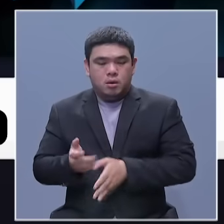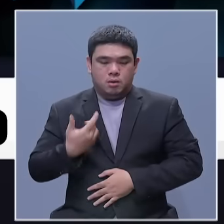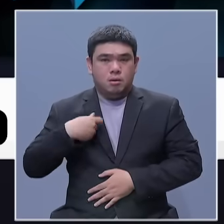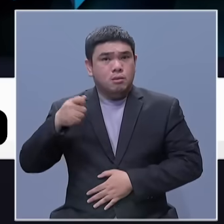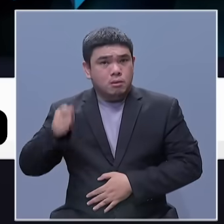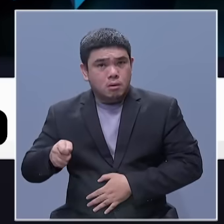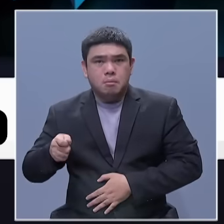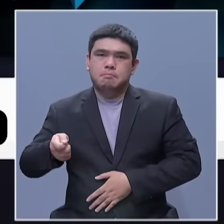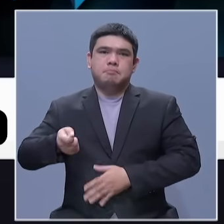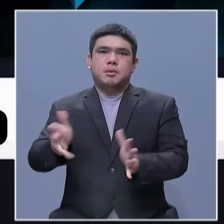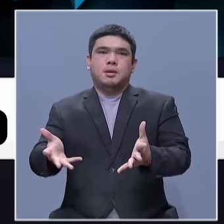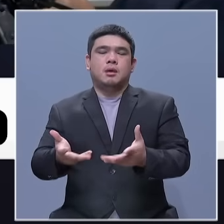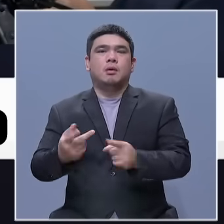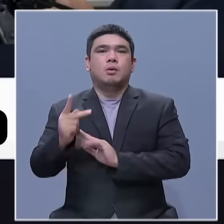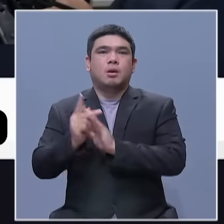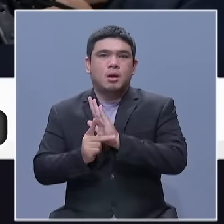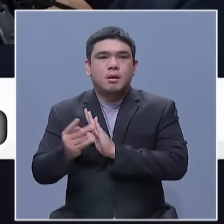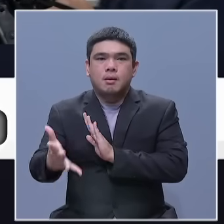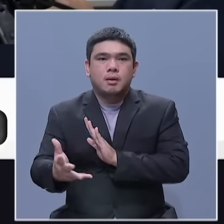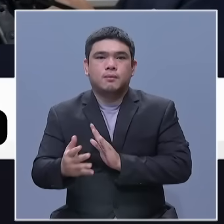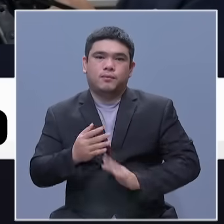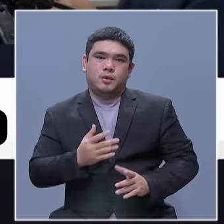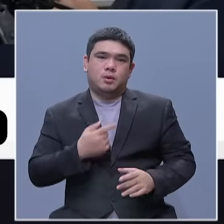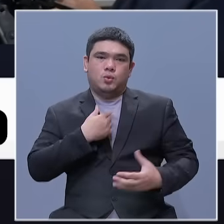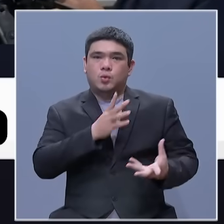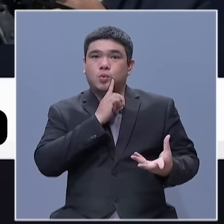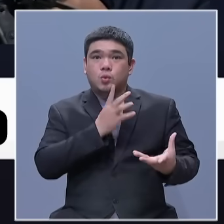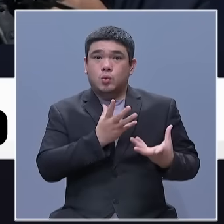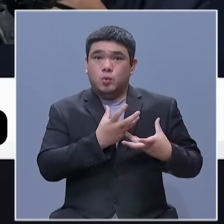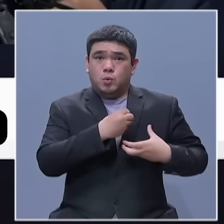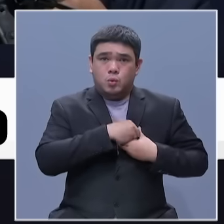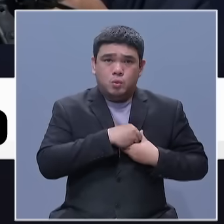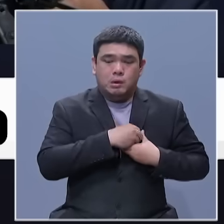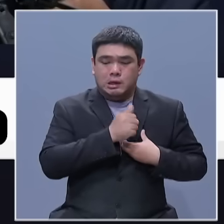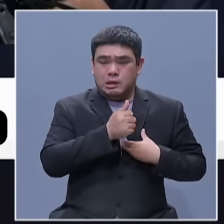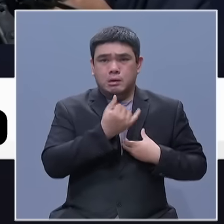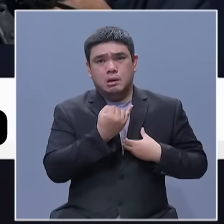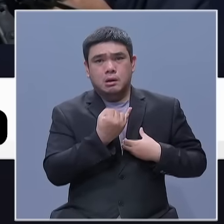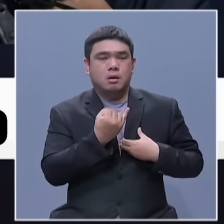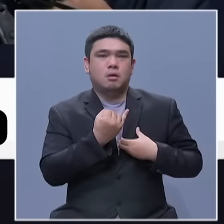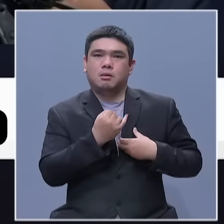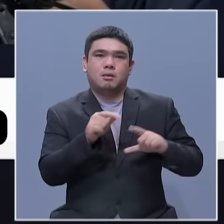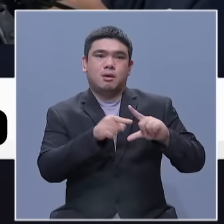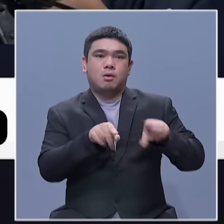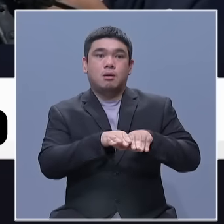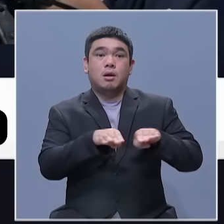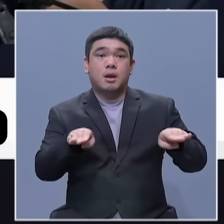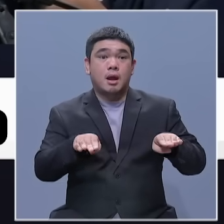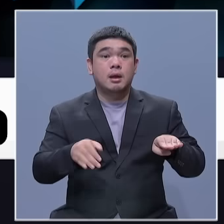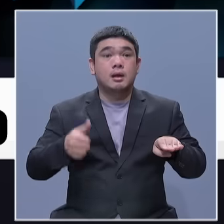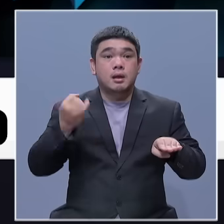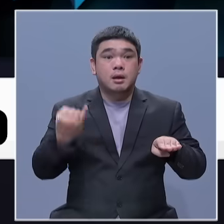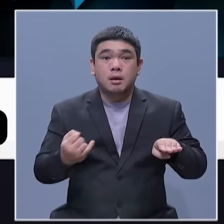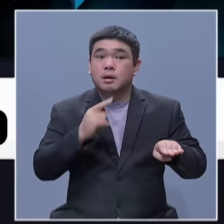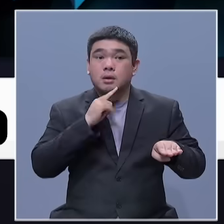คุณปูอัดอาจจะไม่ผิดนะแต่ทางวินัยของพรรคเนี่ยมีความผิด ดังนั้นคำถามก็คือเอ๊ะแล้วมันดีกับพรรคหรือเปล่าน ั่นน่ะสิ ที่ก้าวไกลมีมาตรฐานสูงแบบนี้นะ